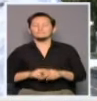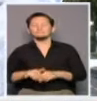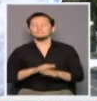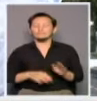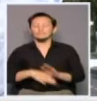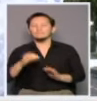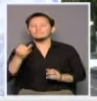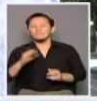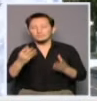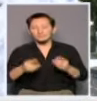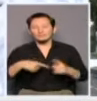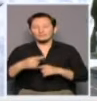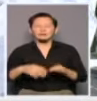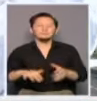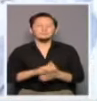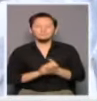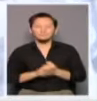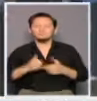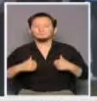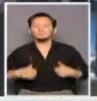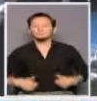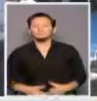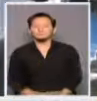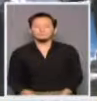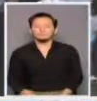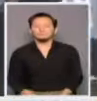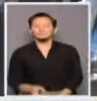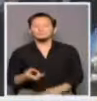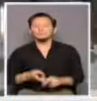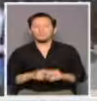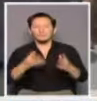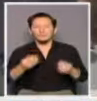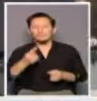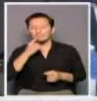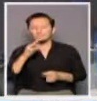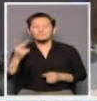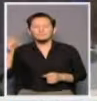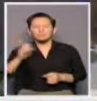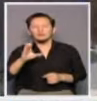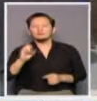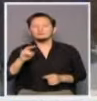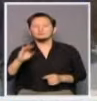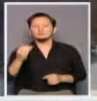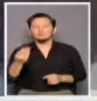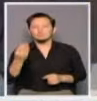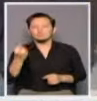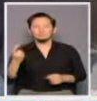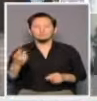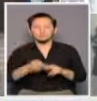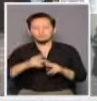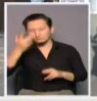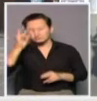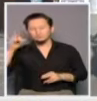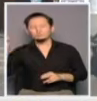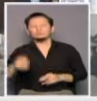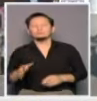следующих Курбан-Айд в здравии и спокойствии. В этот день мы встретили иностранного гостя Саджад Хусейн Шах, гражданина Индии,